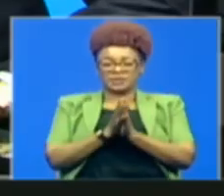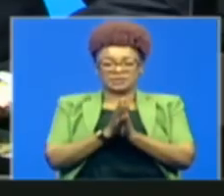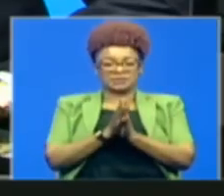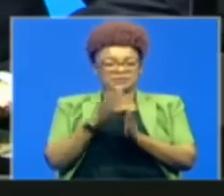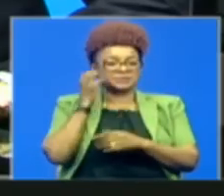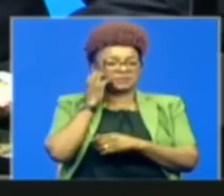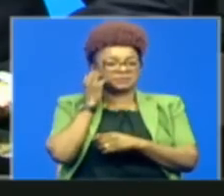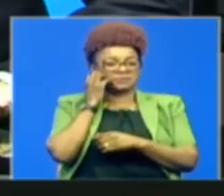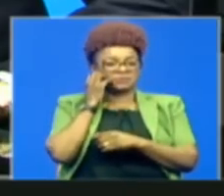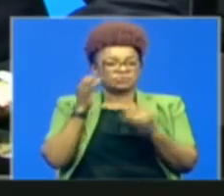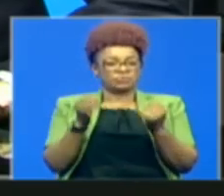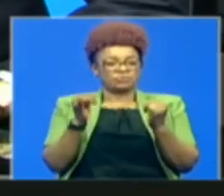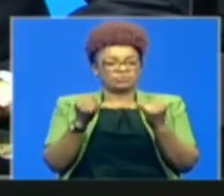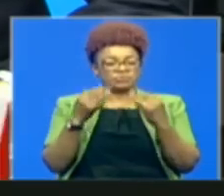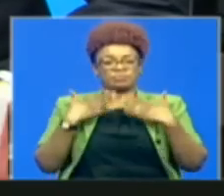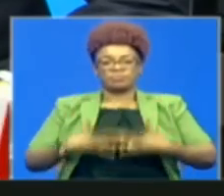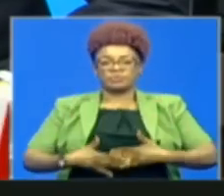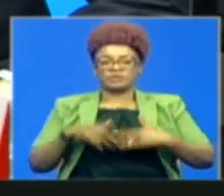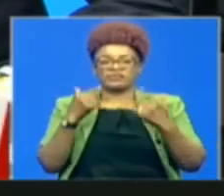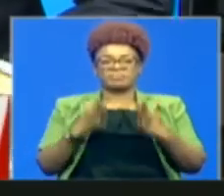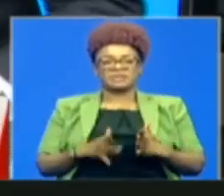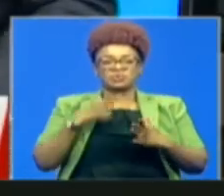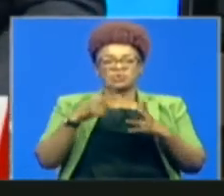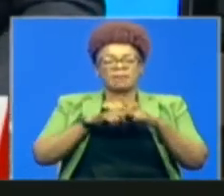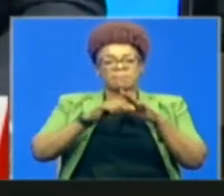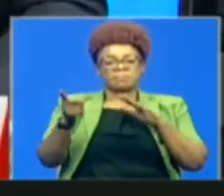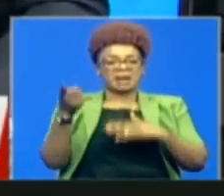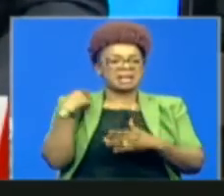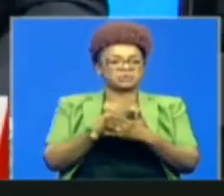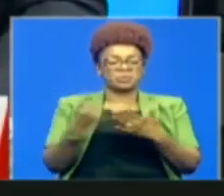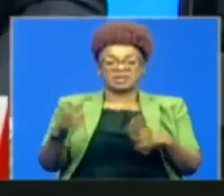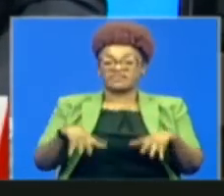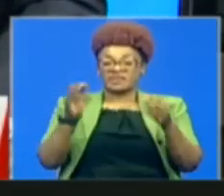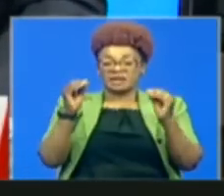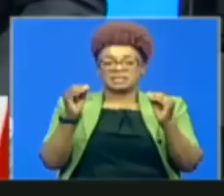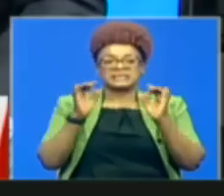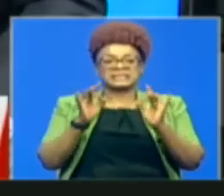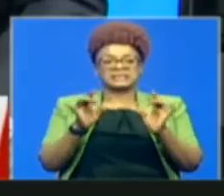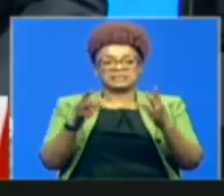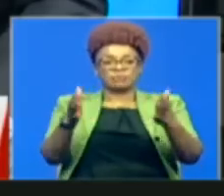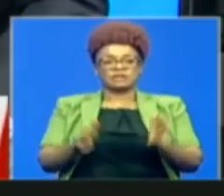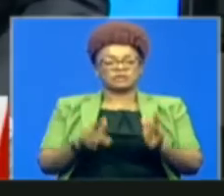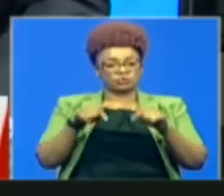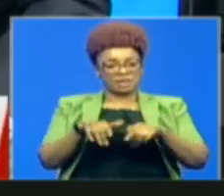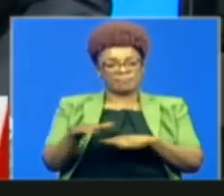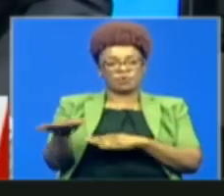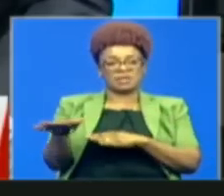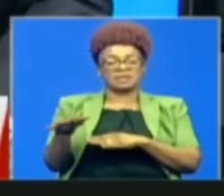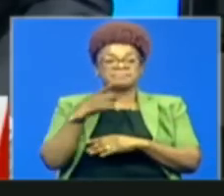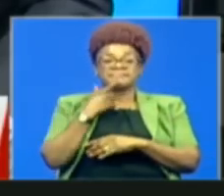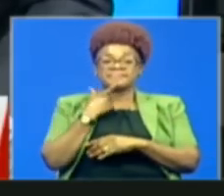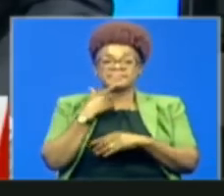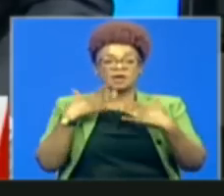Mwili wa Mildred Odira aliyetoweka wiki jana umepatikana katika hifadhi ya maiti ya City leo asubuhi. Inadaiwa kuwa mwili